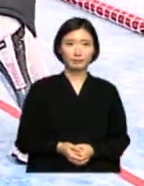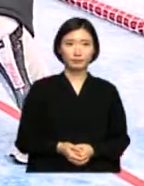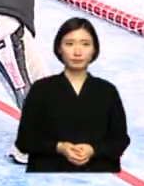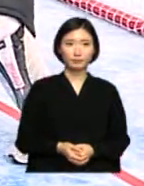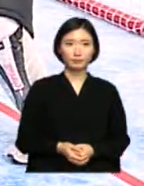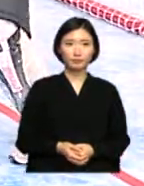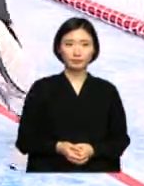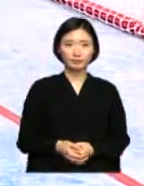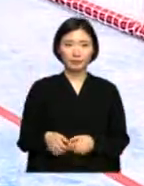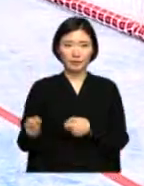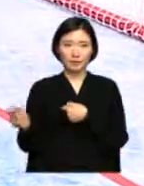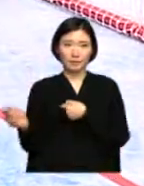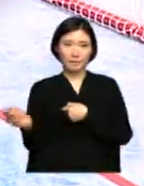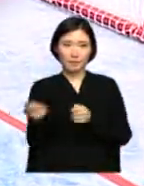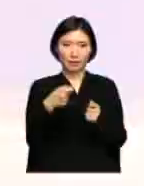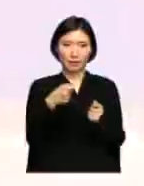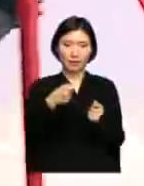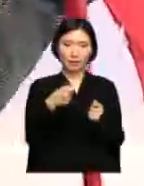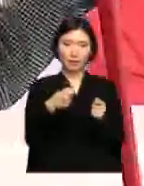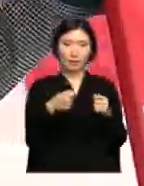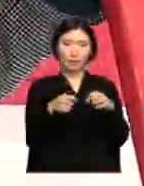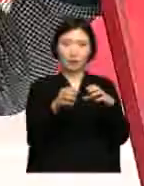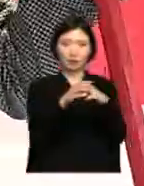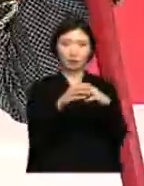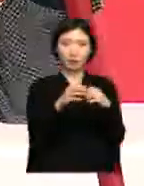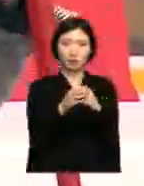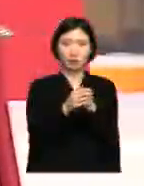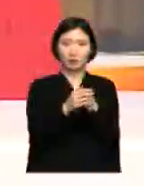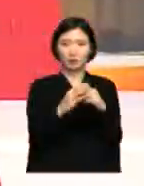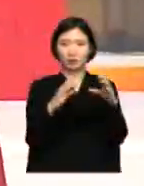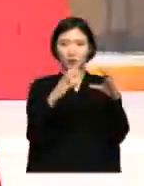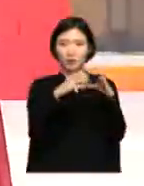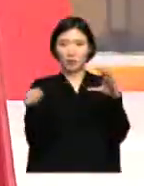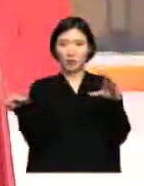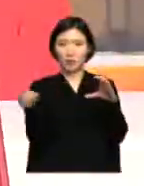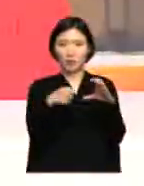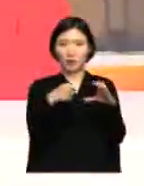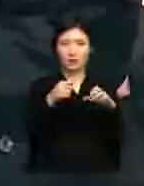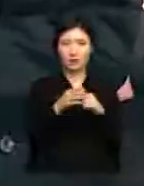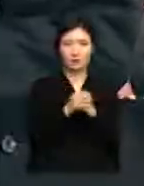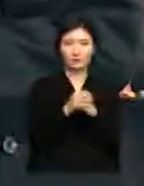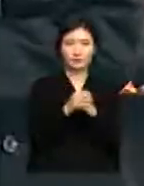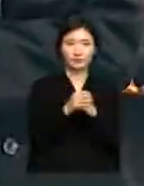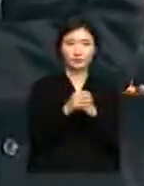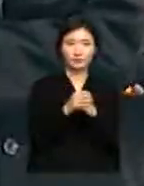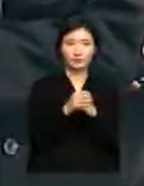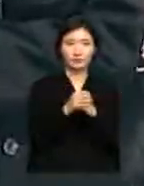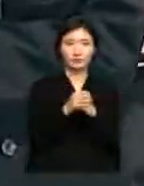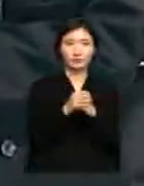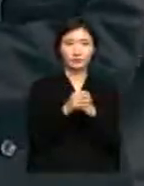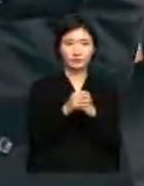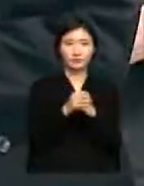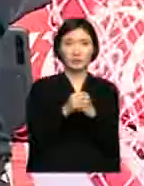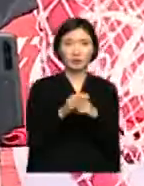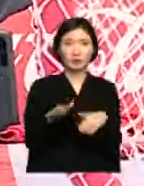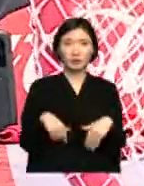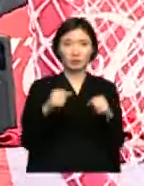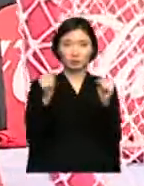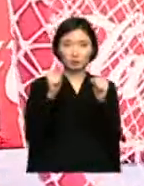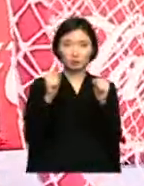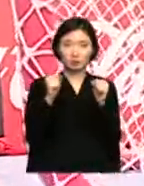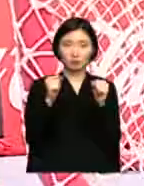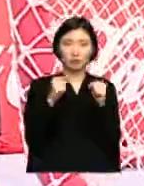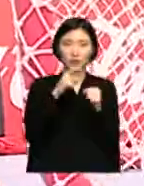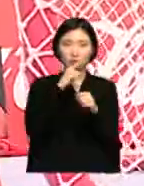스틱을 이용해 대형 턱을 골대에 넣어봅니다. 골 세리머니도 잊지 않습니다. 남북 단일팀이